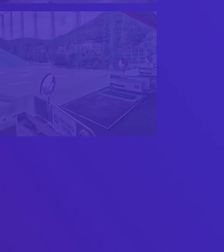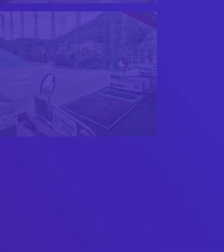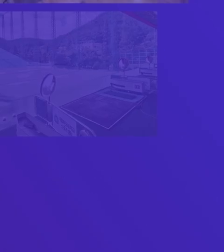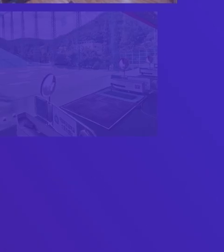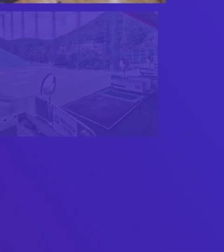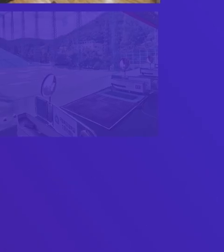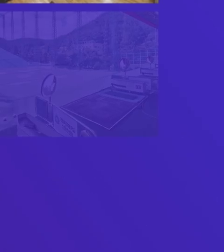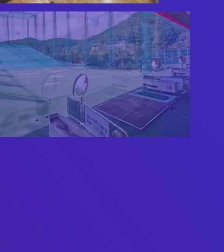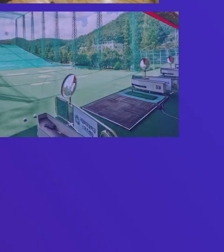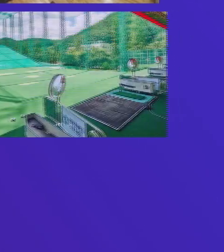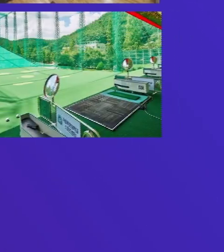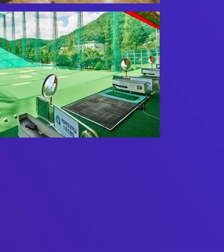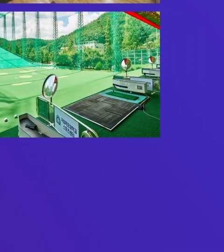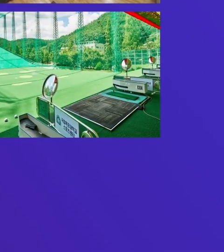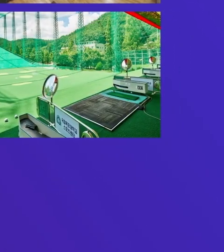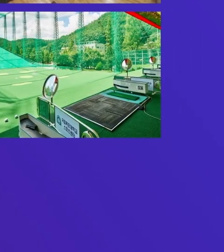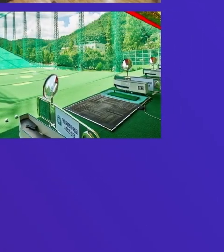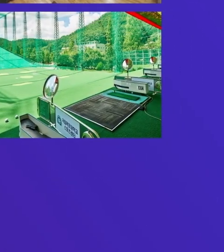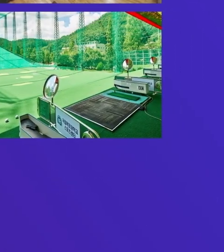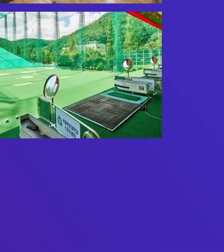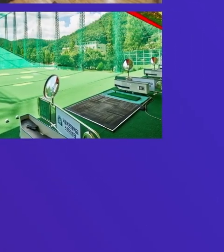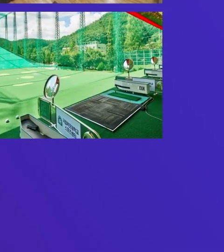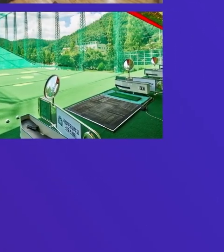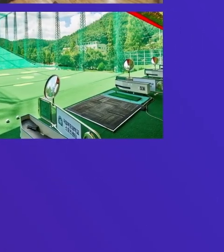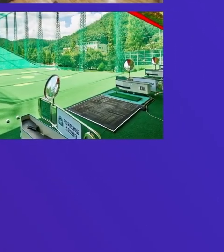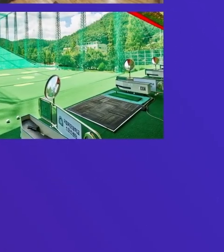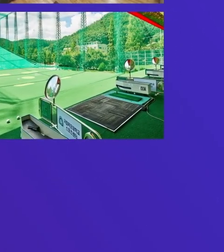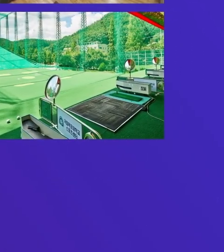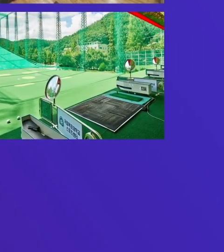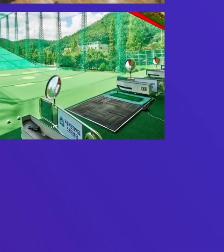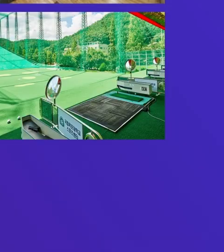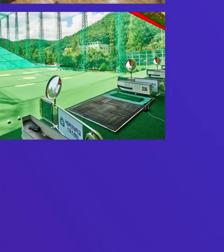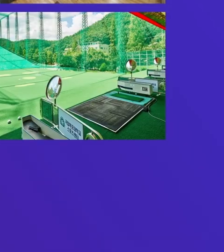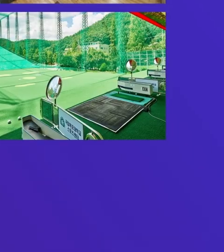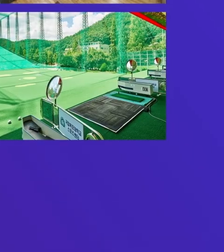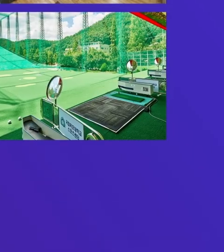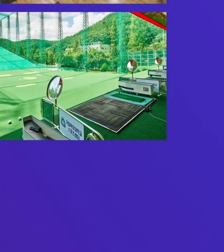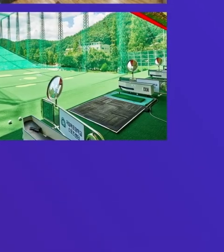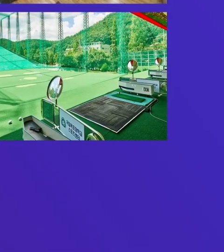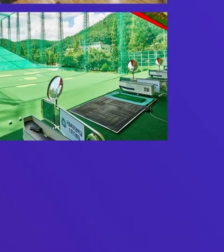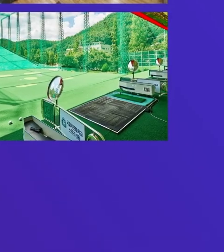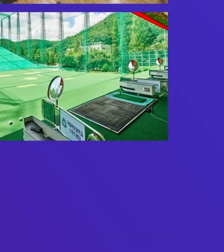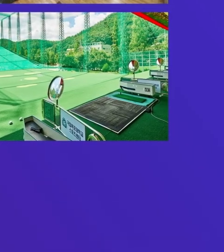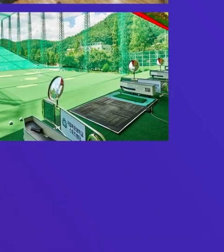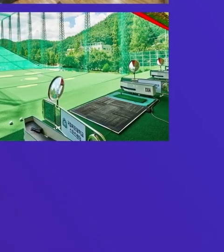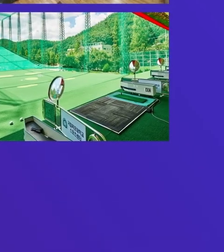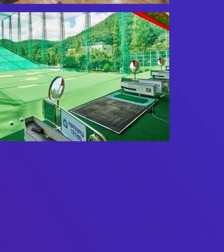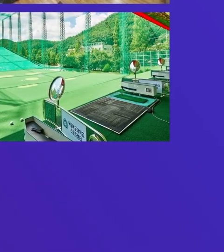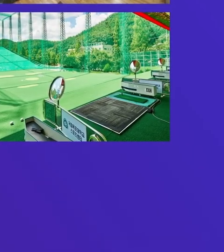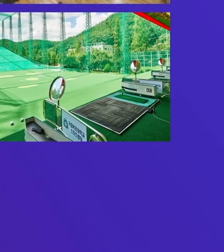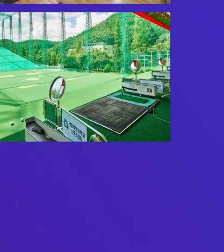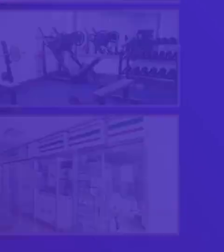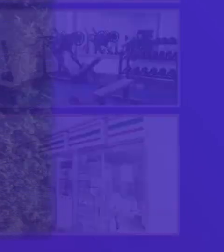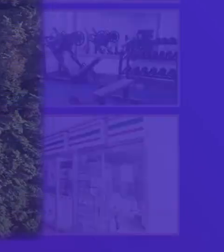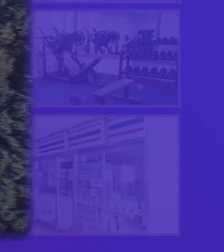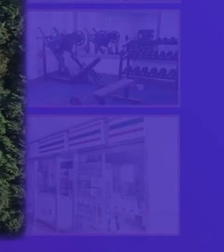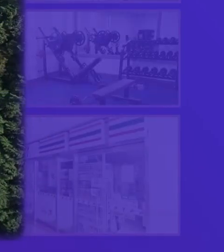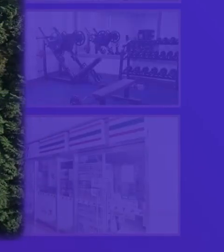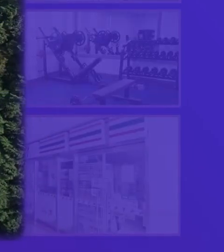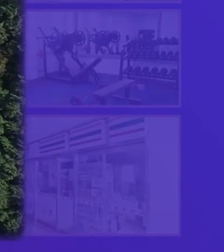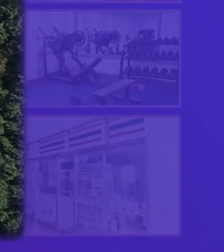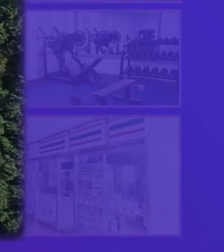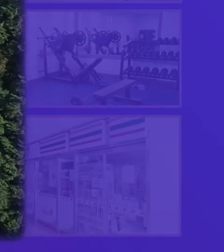골프 연습장, 헬스장 등 교내 다양한 스포츠 시설로 취미뿐만 아니라 학생들의 건강도 챙길 수 있습니다.